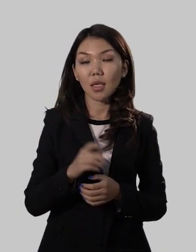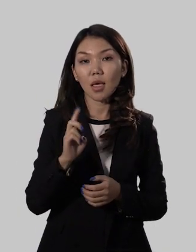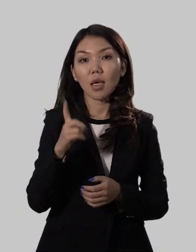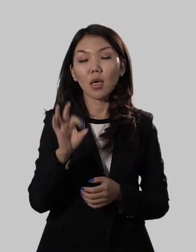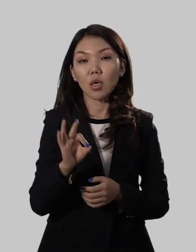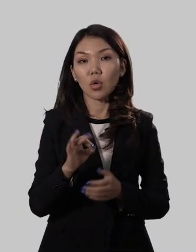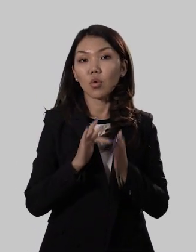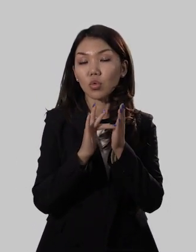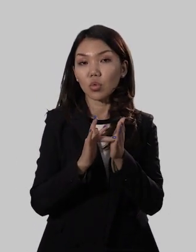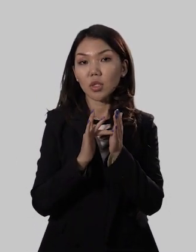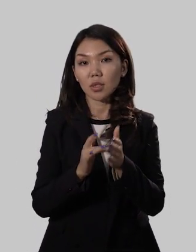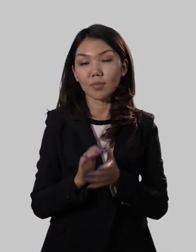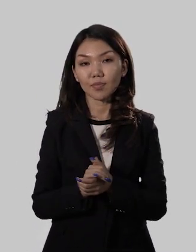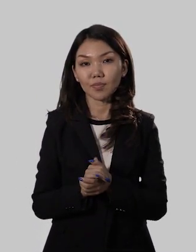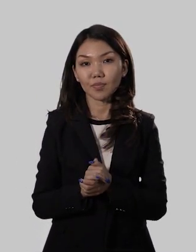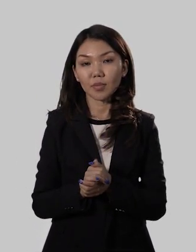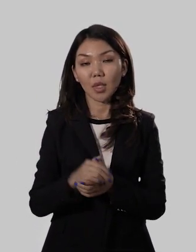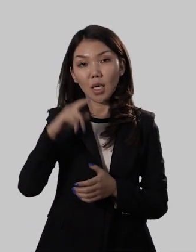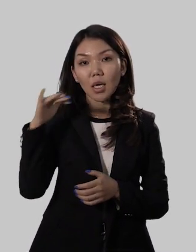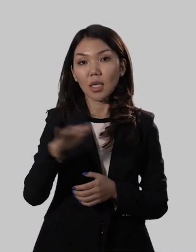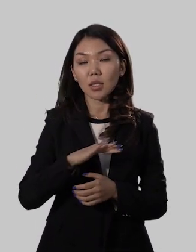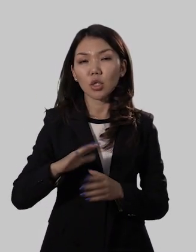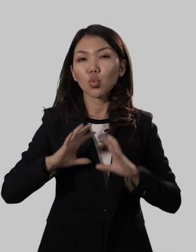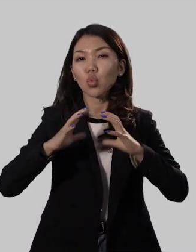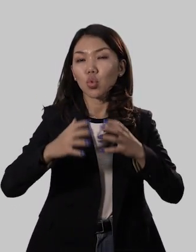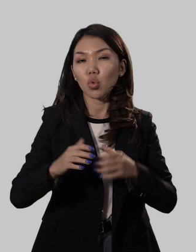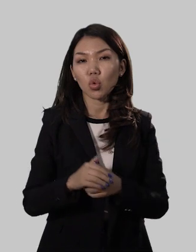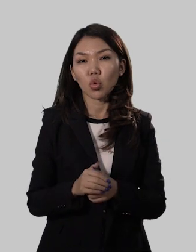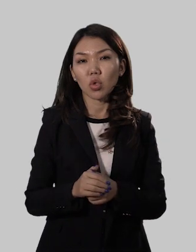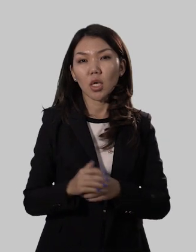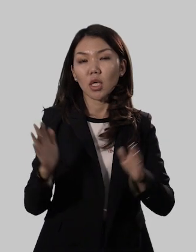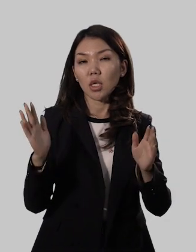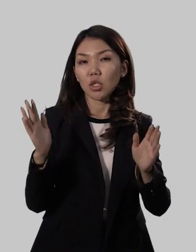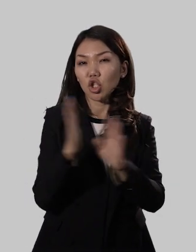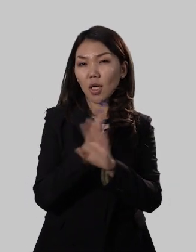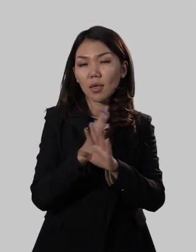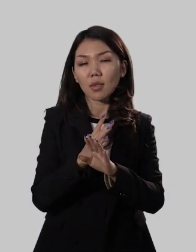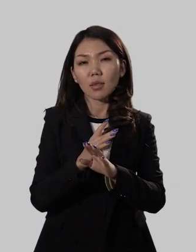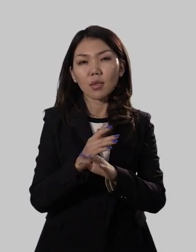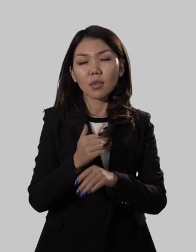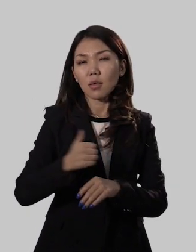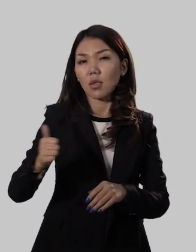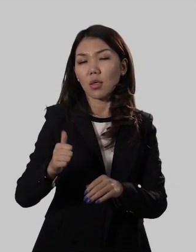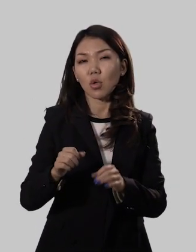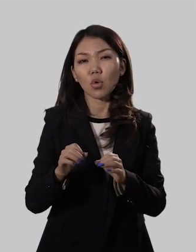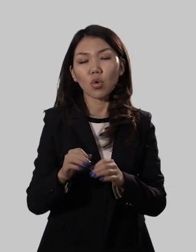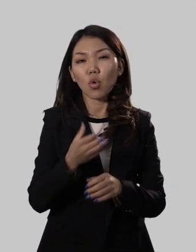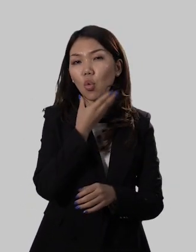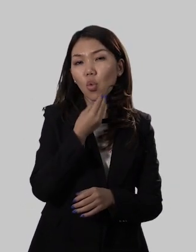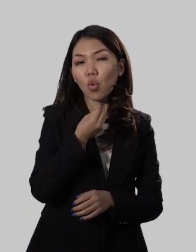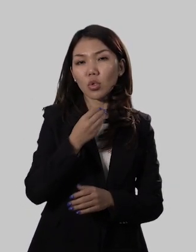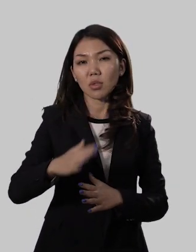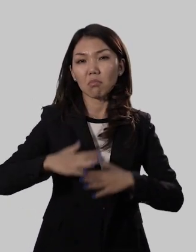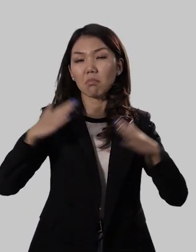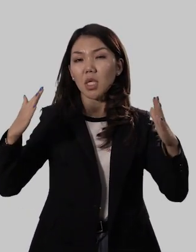Кыргызстандагы экологиялык туризм. Кыргызстан дүйнөдөгү жаратылышы эң кооз, бийик